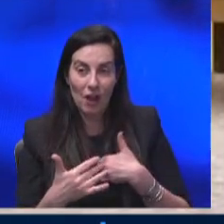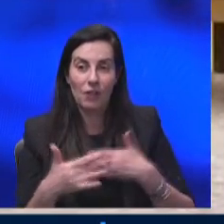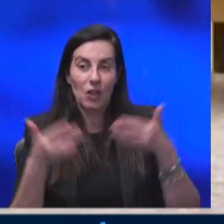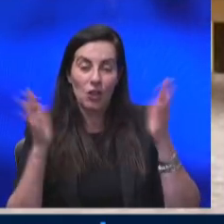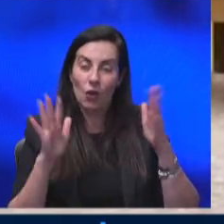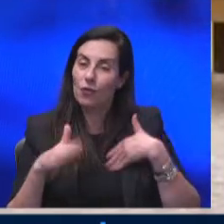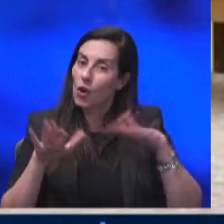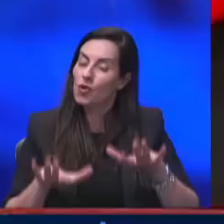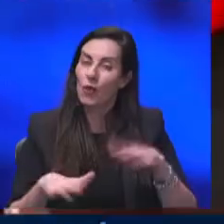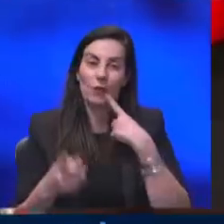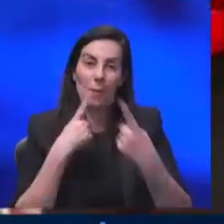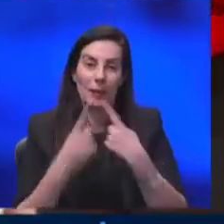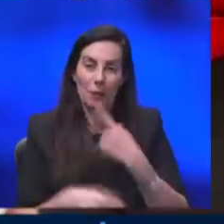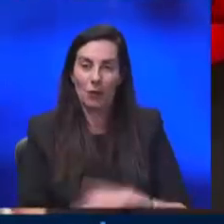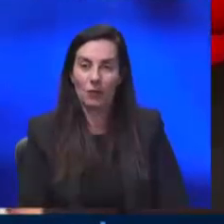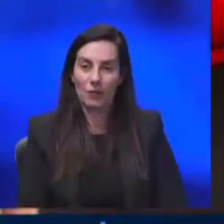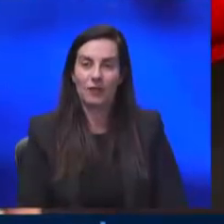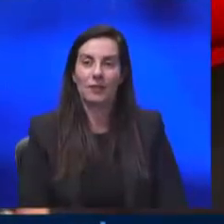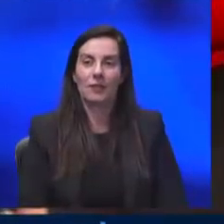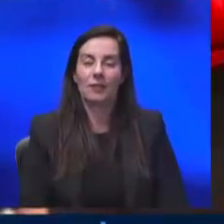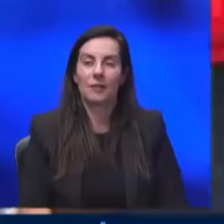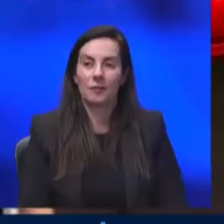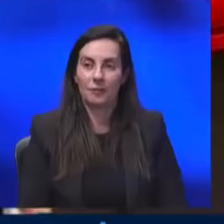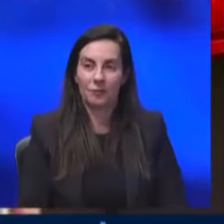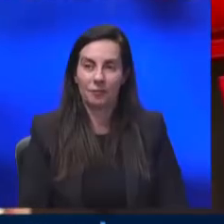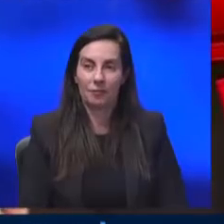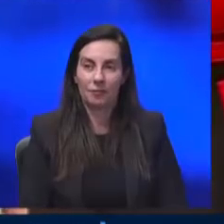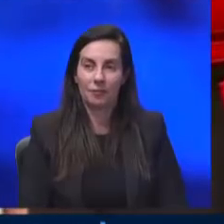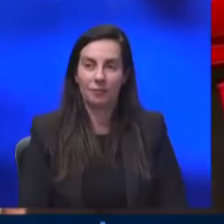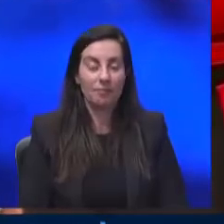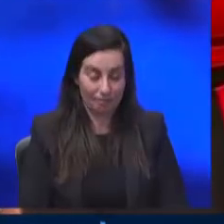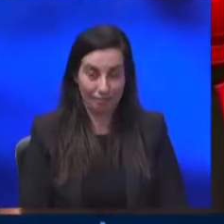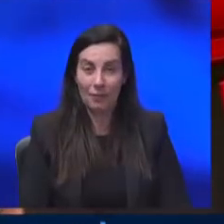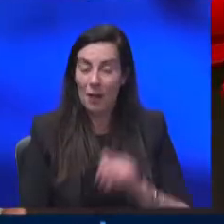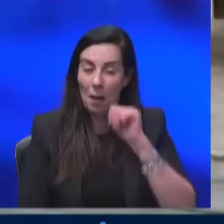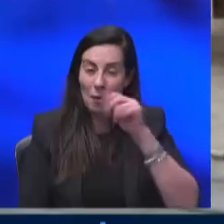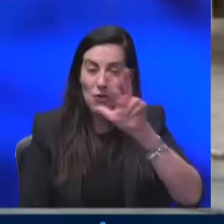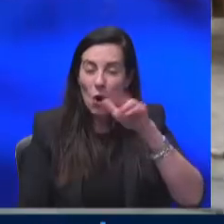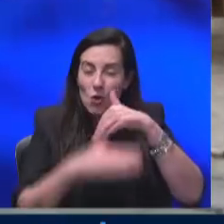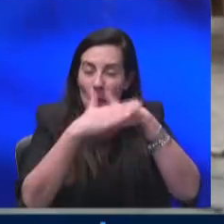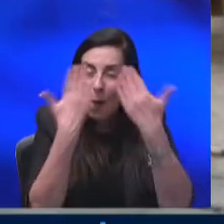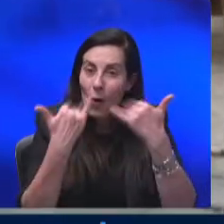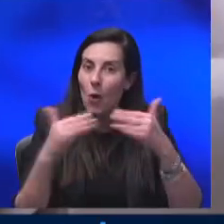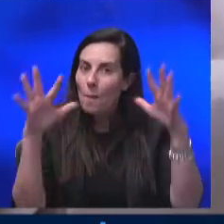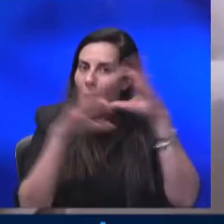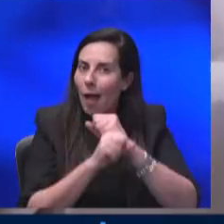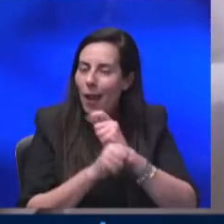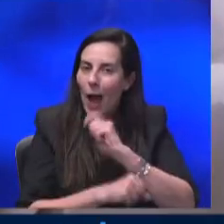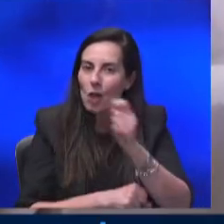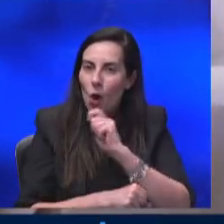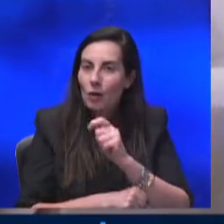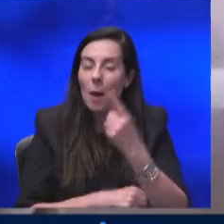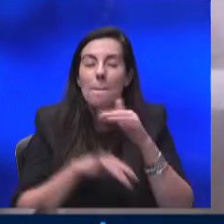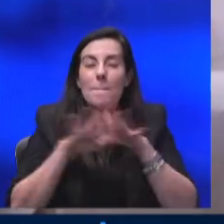have this conversation. כוונו את השעונים המעוררים לשלוש לפנות בוקר, כי הלילה זה יקרה. מיליונים ברחבי העולם